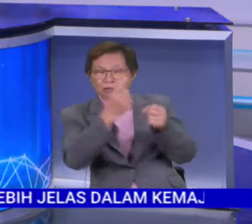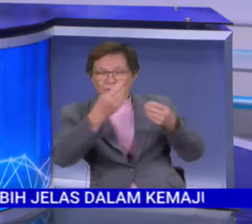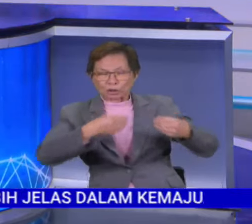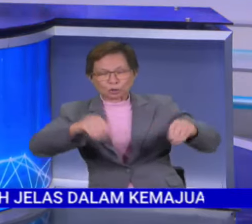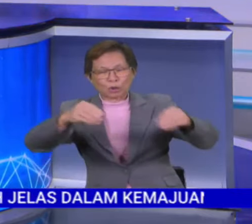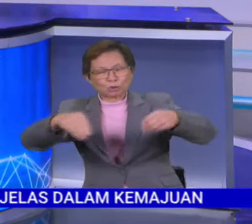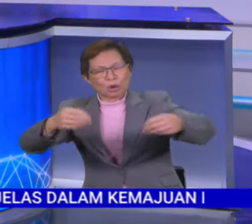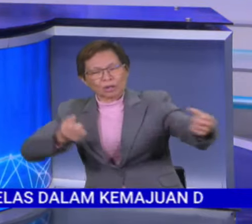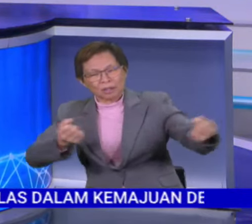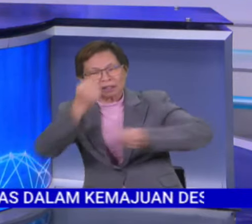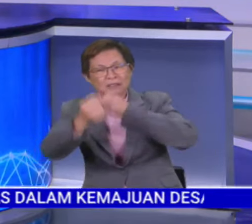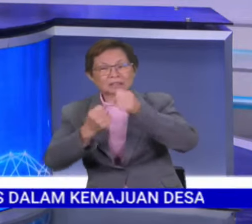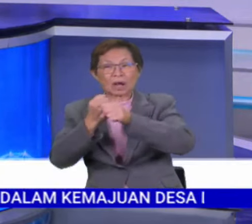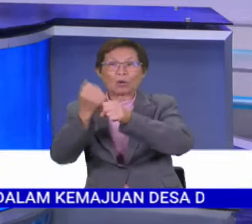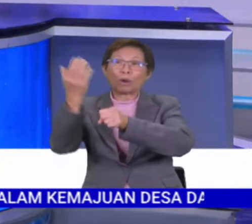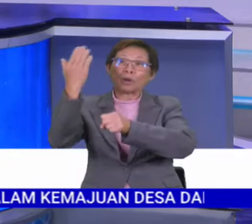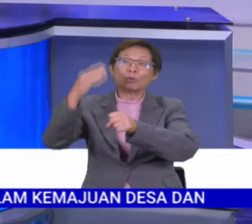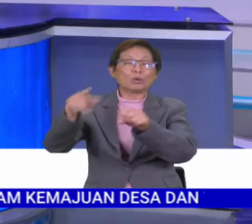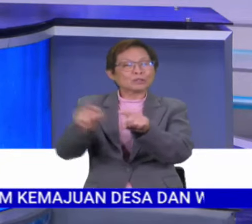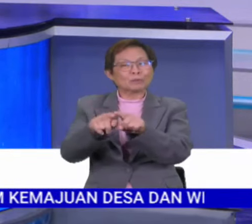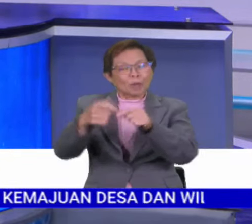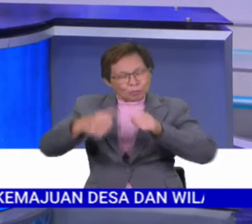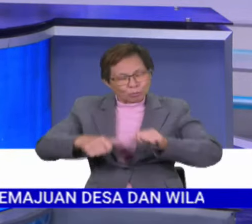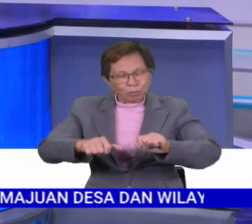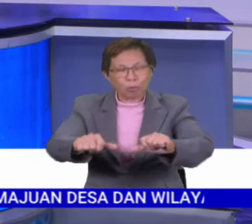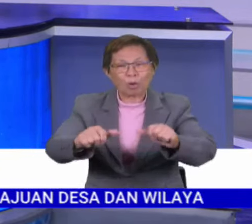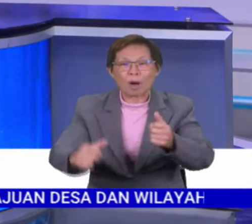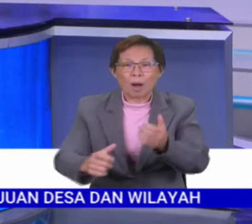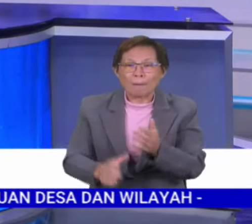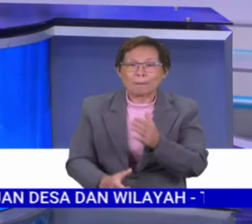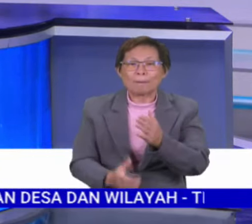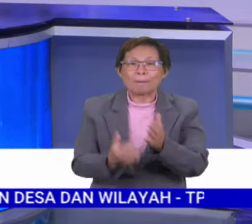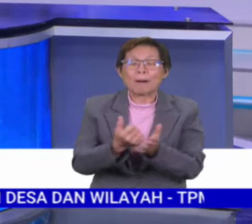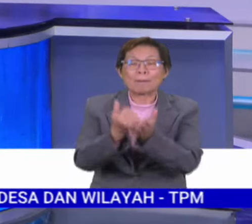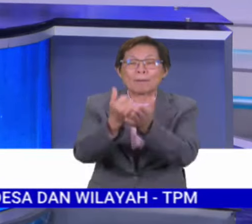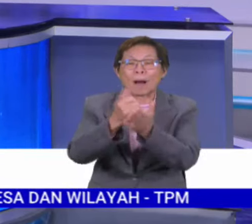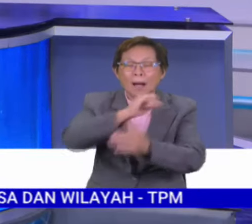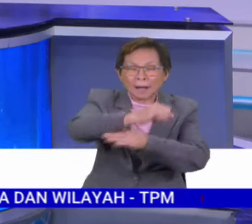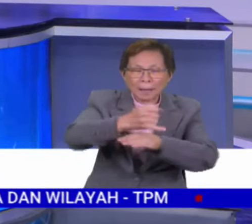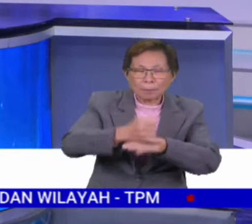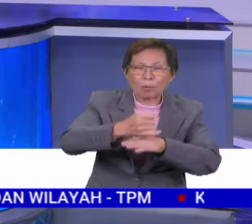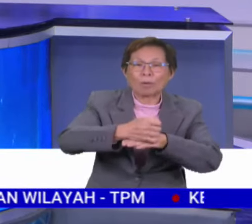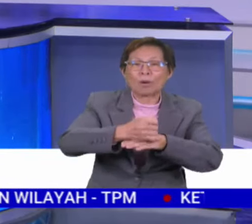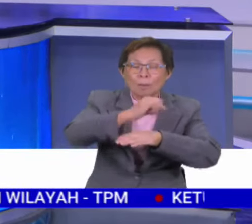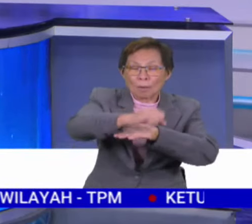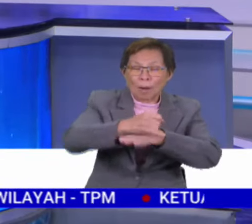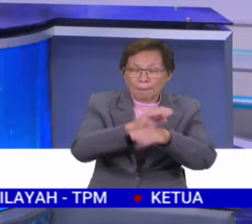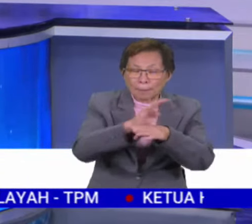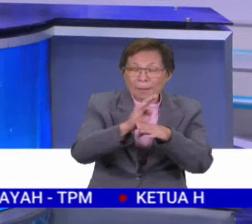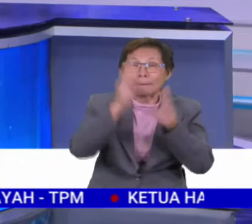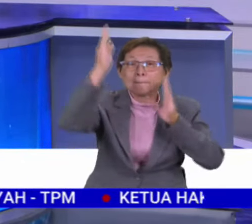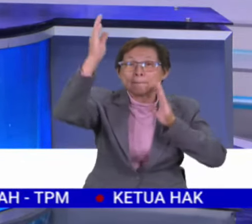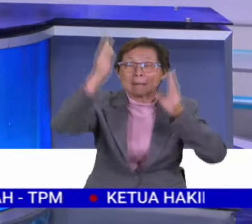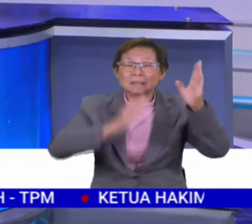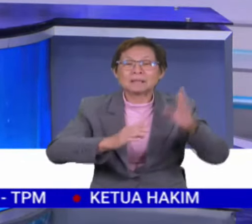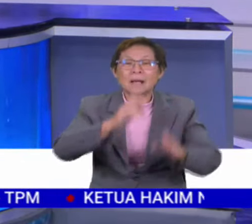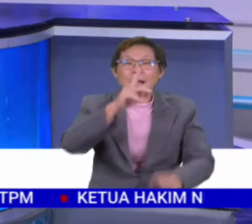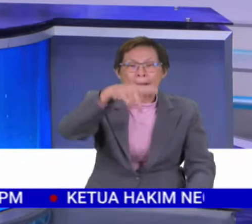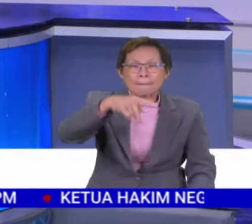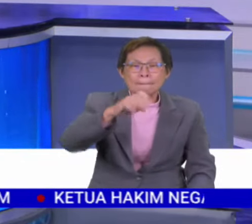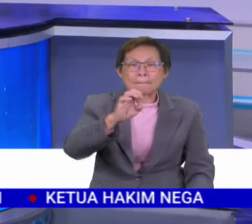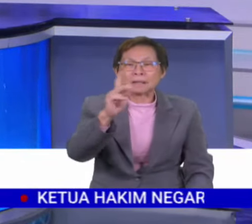jualan kenderaan tahun lalu dapat diteruskan. Pemangku Presiden Persatuan Pengimport dan Peniaga Kenderaan Melayu Malaysia PKEMA, Datuk Muhammad